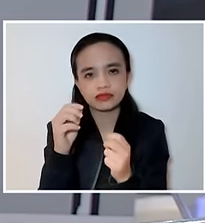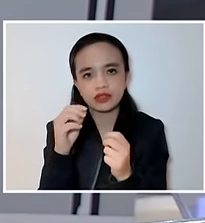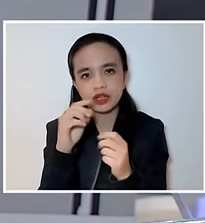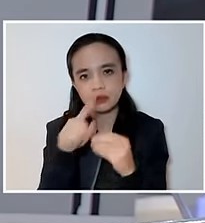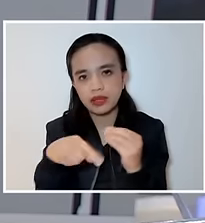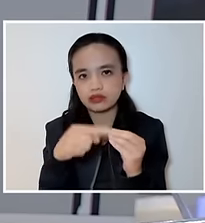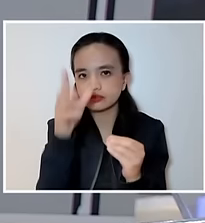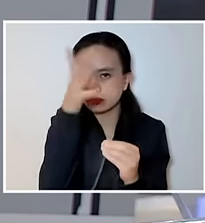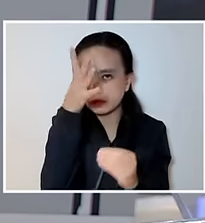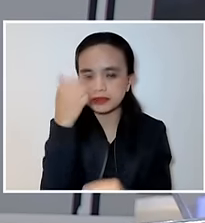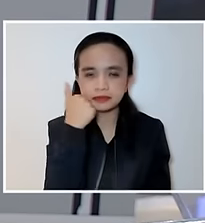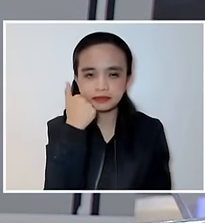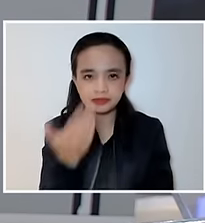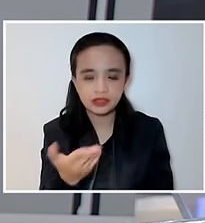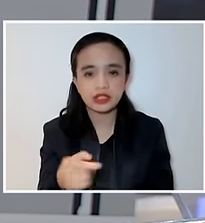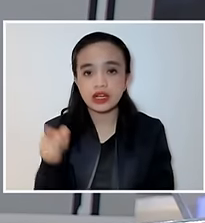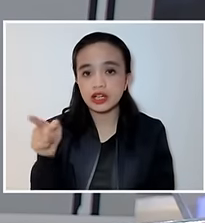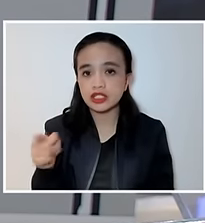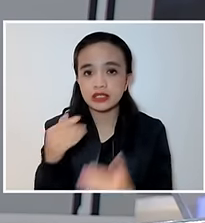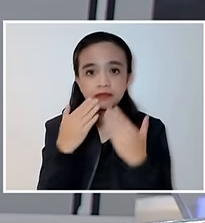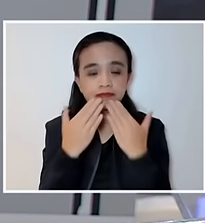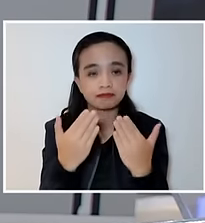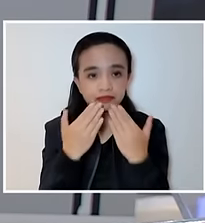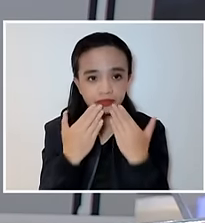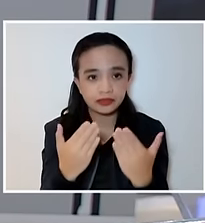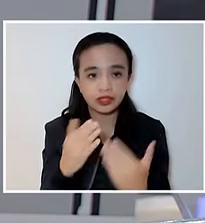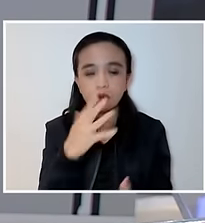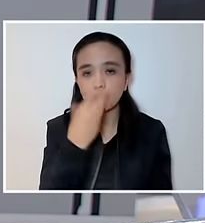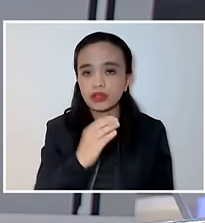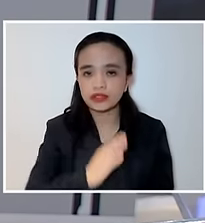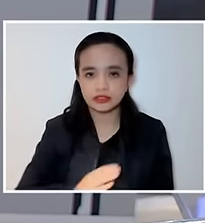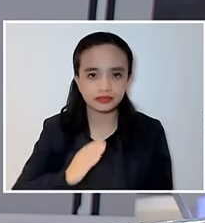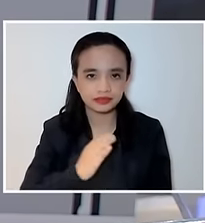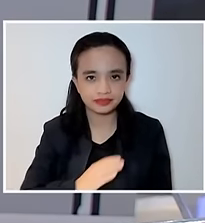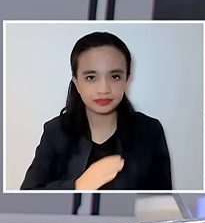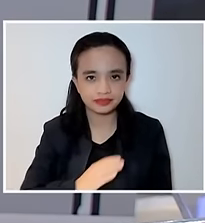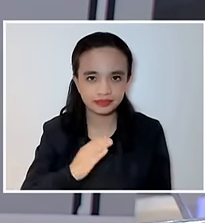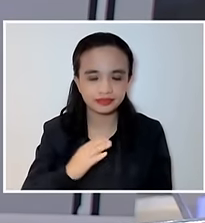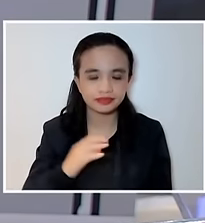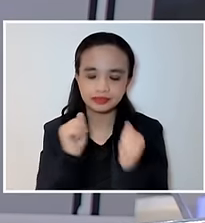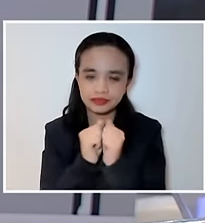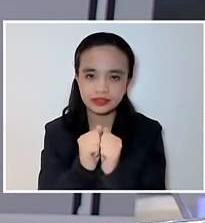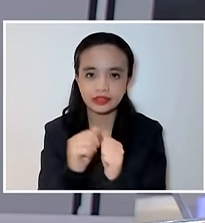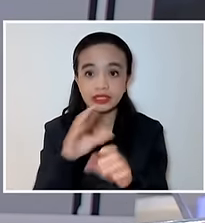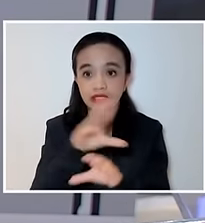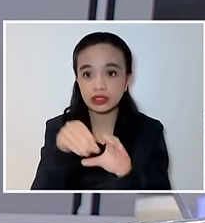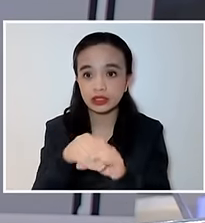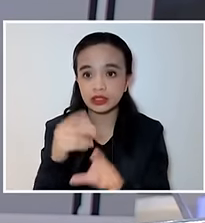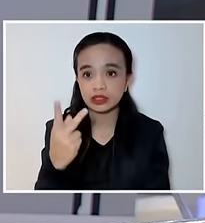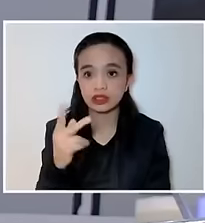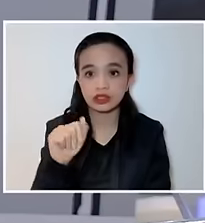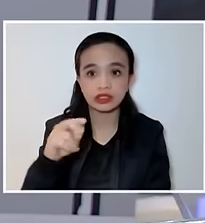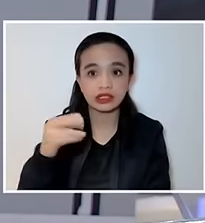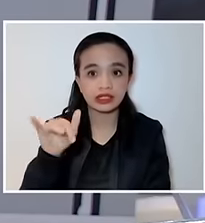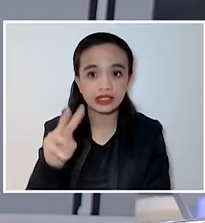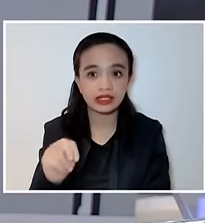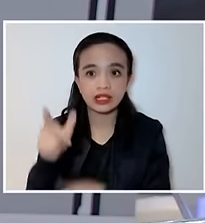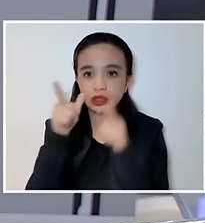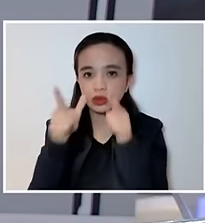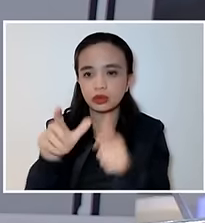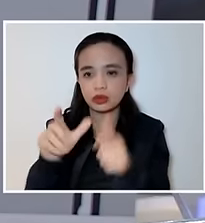Valdez. Pinasalamatan naman ni Jano ang mga nakiramay sa kanila, kabilang si Catherine Bernardo na itinuring ng apo ni Lolo